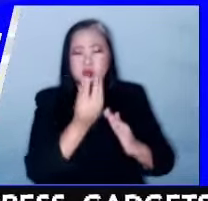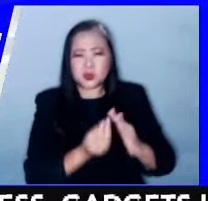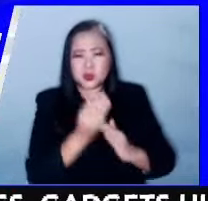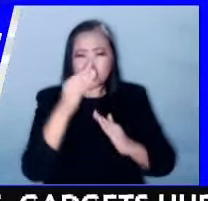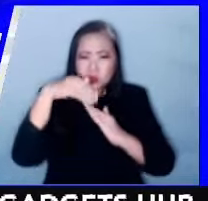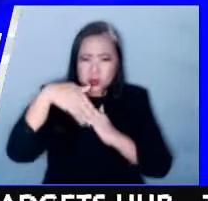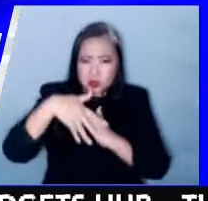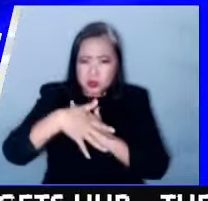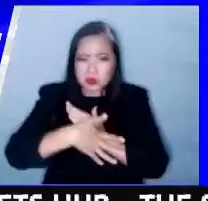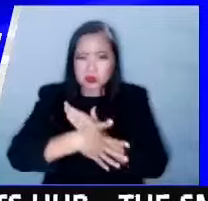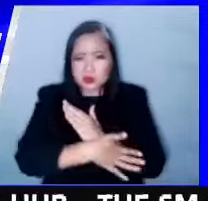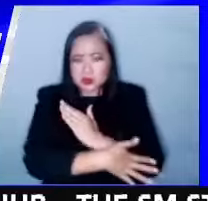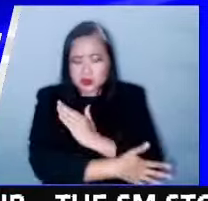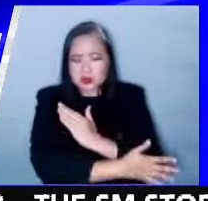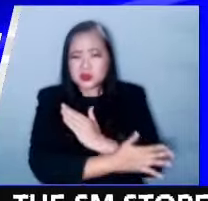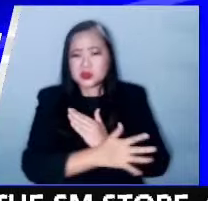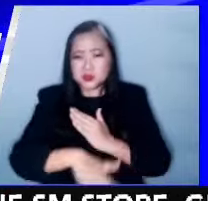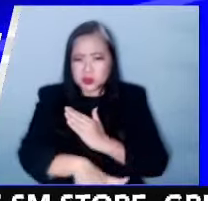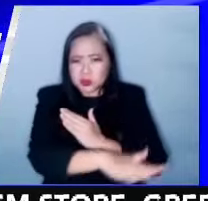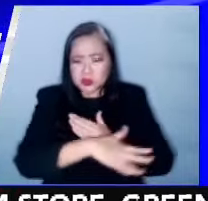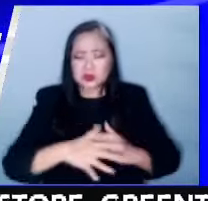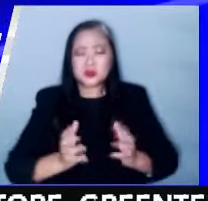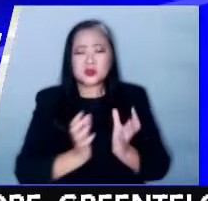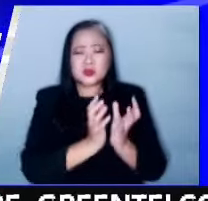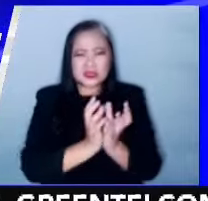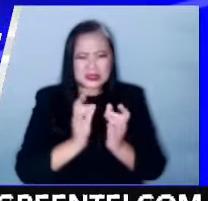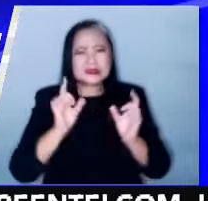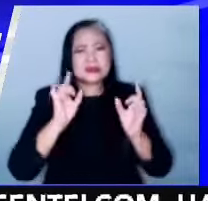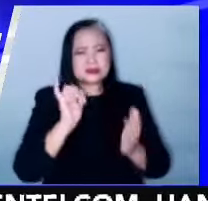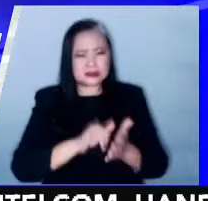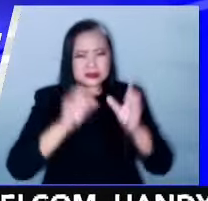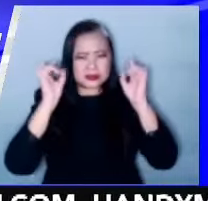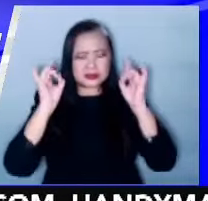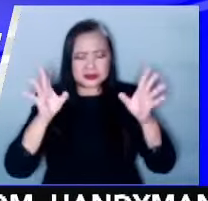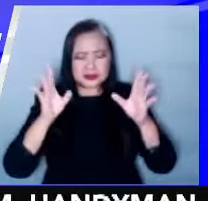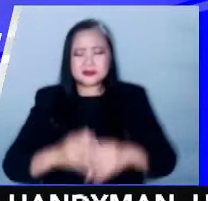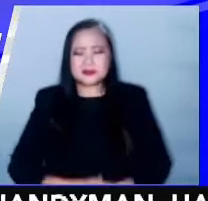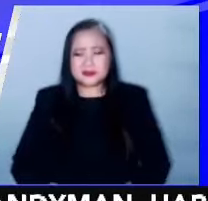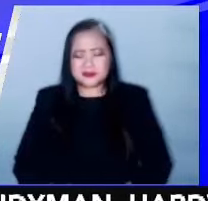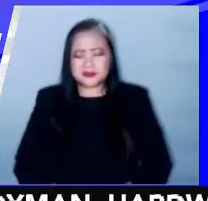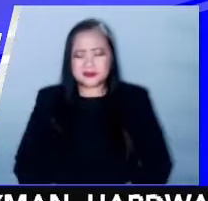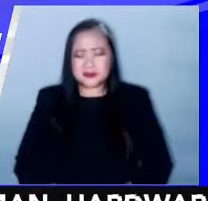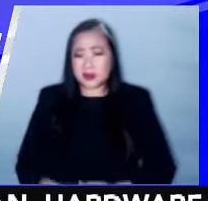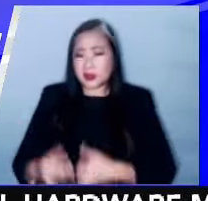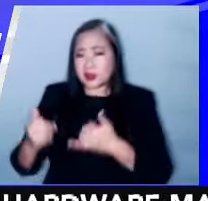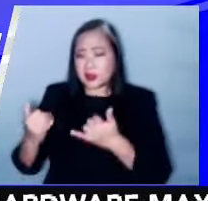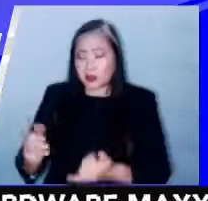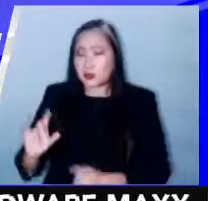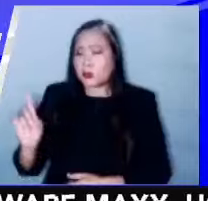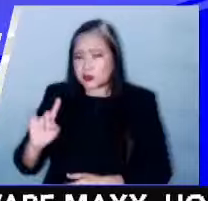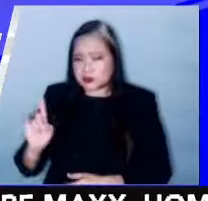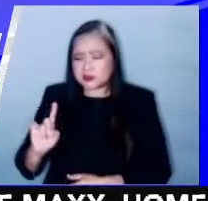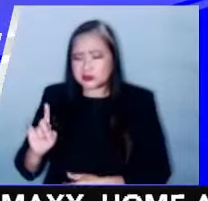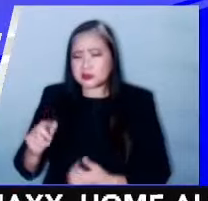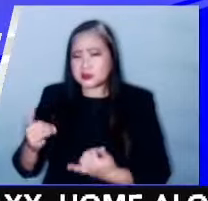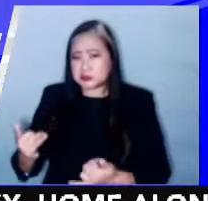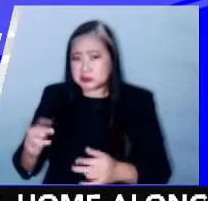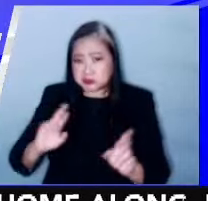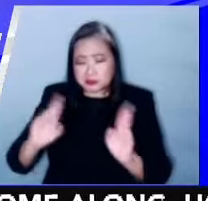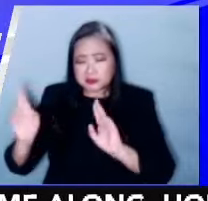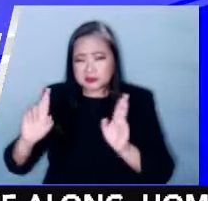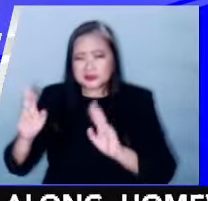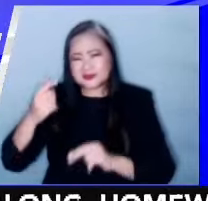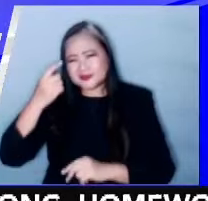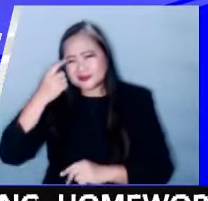hanggang sa mga communities mm a isa ngayon ba Director ay dapat na Hong paghandaan yung posibleng